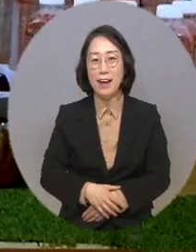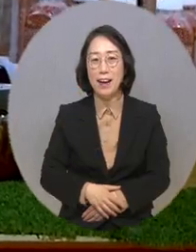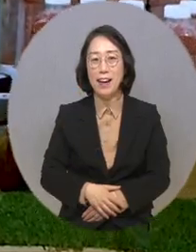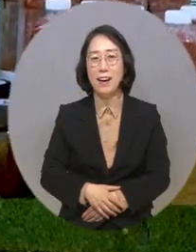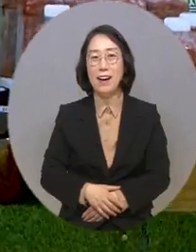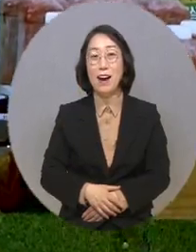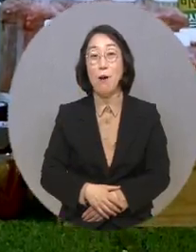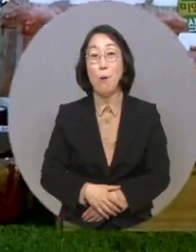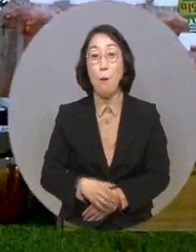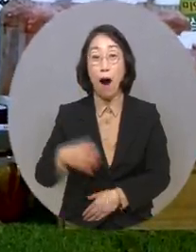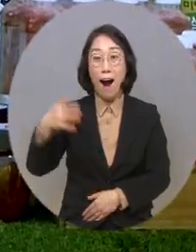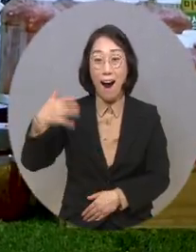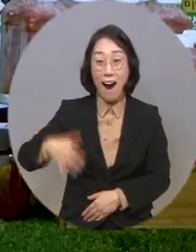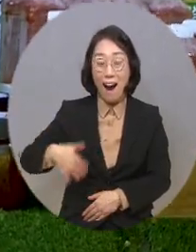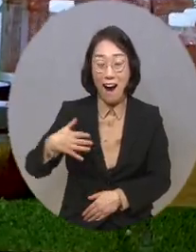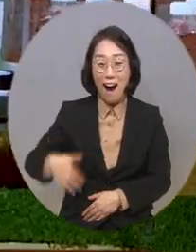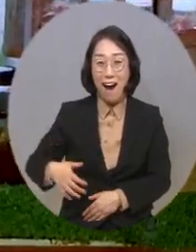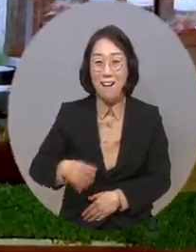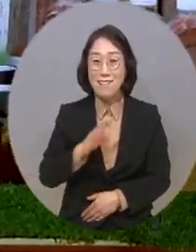아이고. 와!